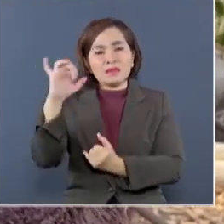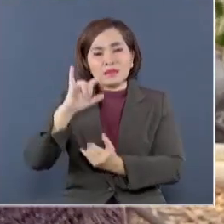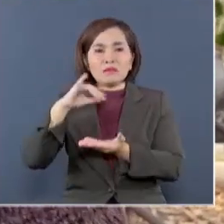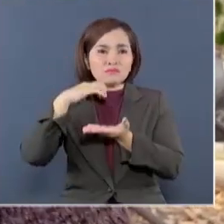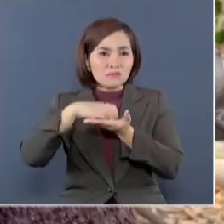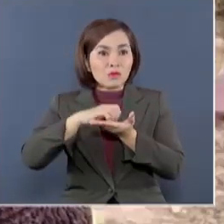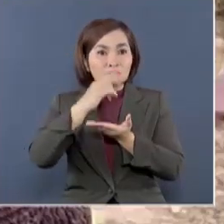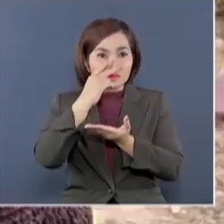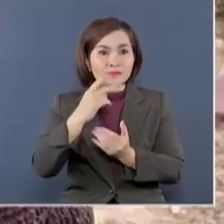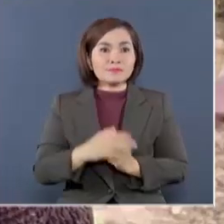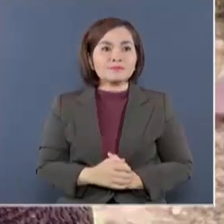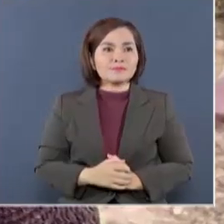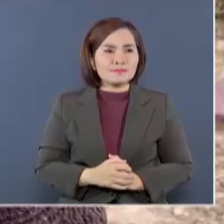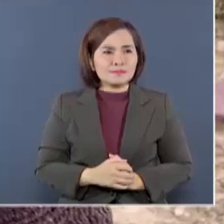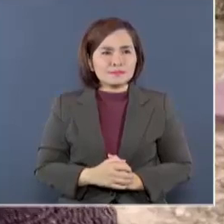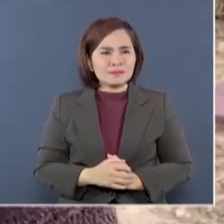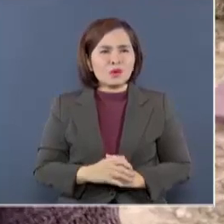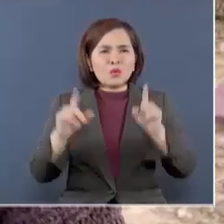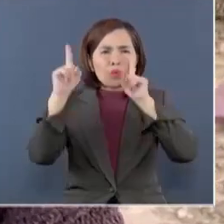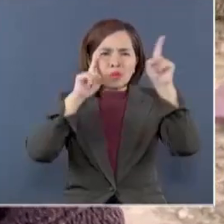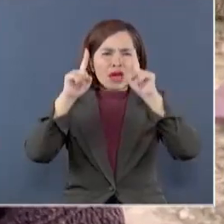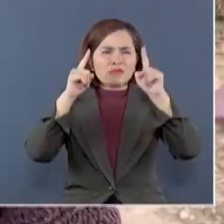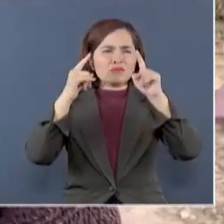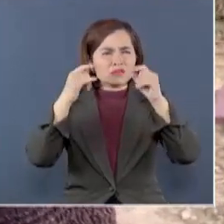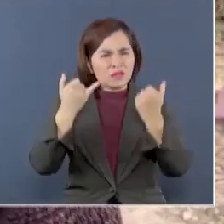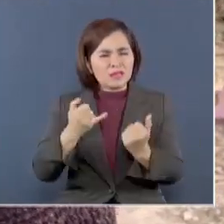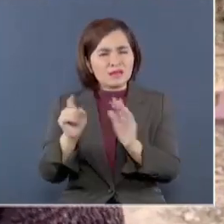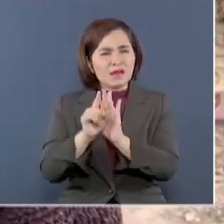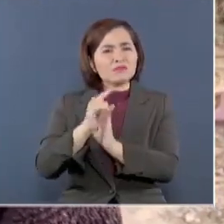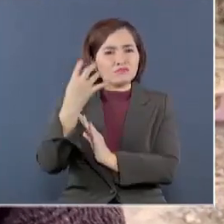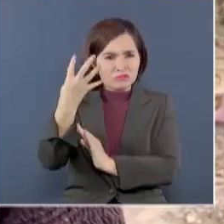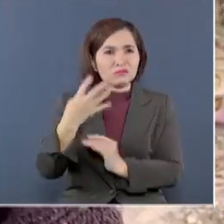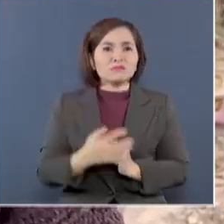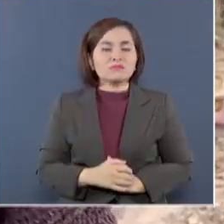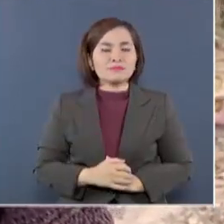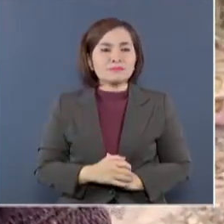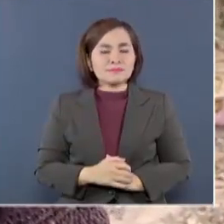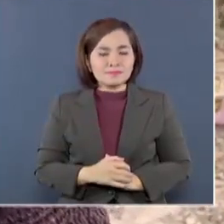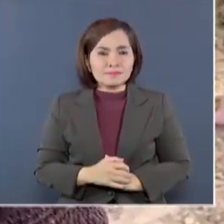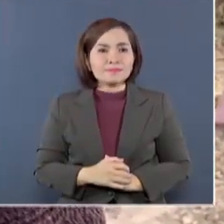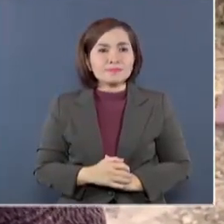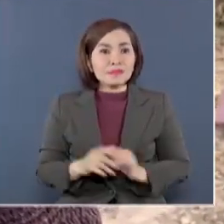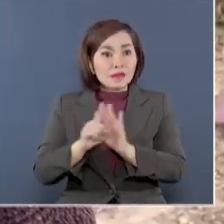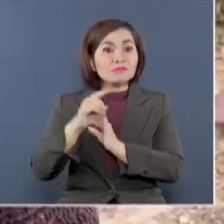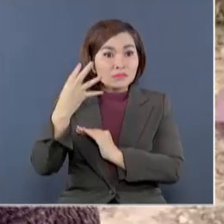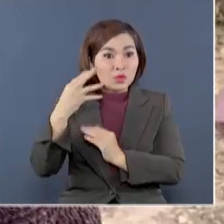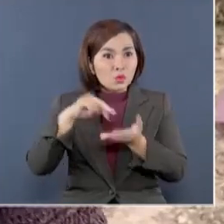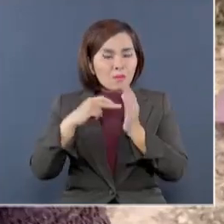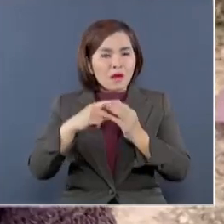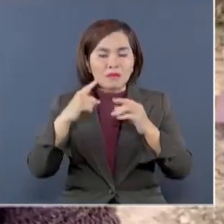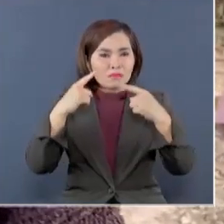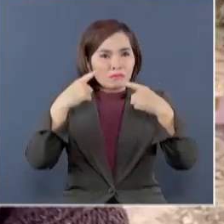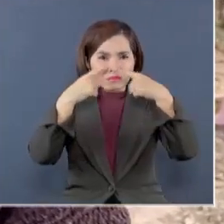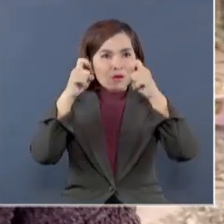ตุครับ อันนี้ก็คลุ้มคลั่งมานี่ก็3เธอที่4แล้วนี่ อ๋อเธอที่4เธอนี่คือนักสุดแล้วมันบอก เธ